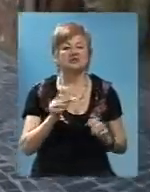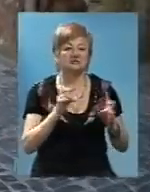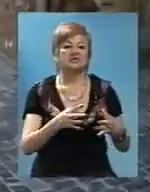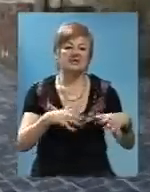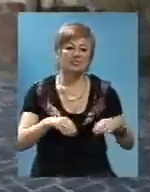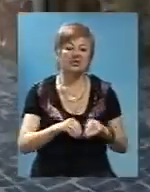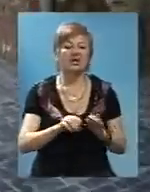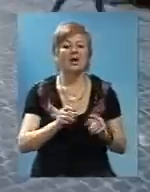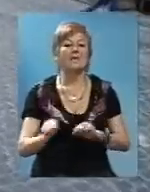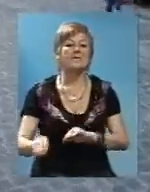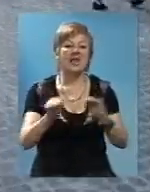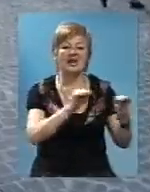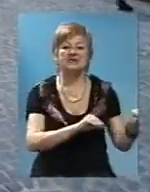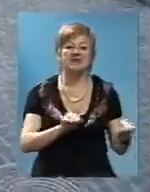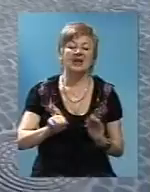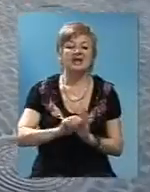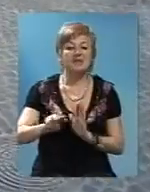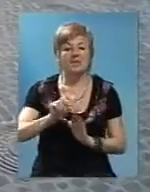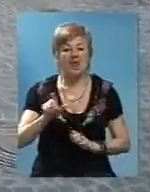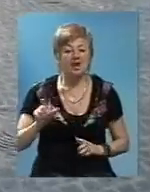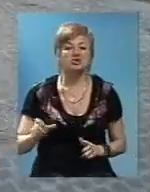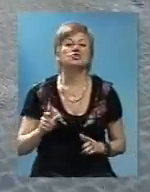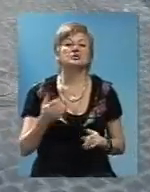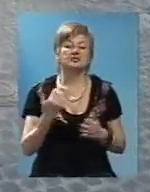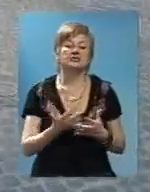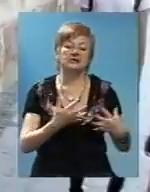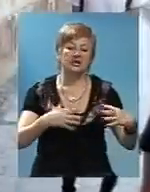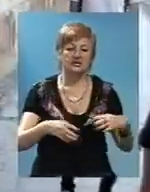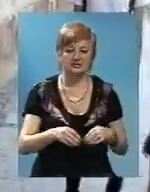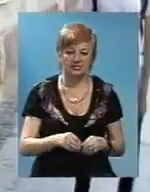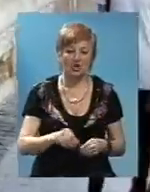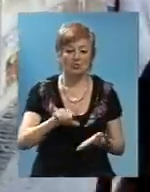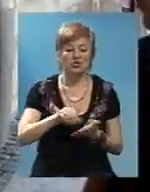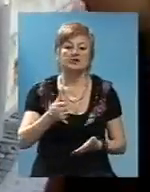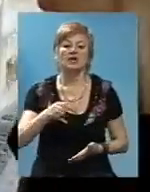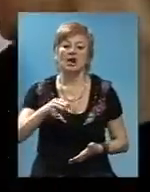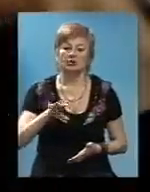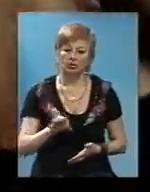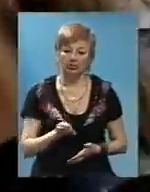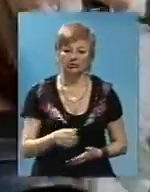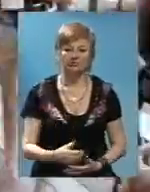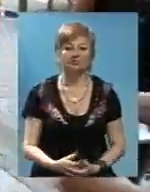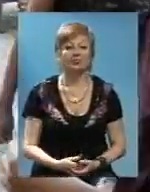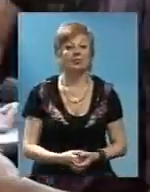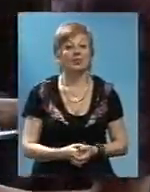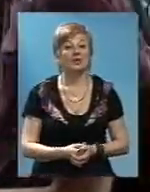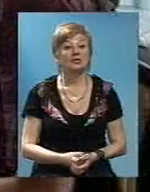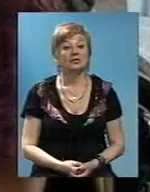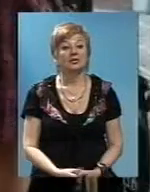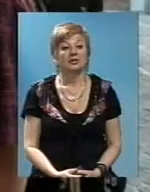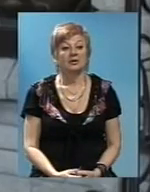діти біженців та переселенців з багатодітних родин, а також з родин учасників АТО. Говорять Кінана Аль-Халаф та Валентин